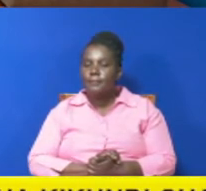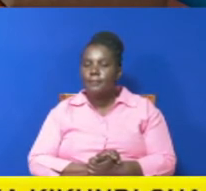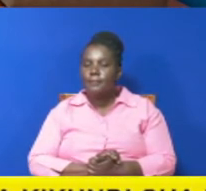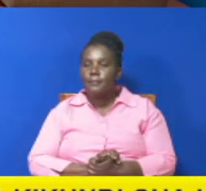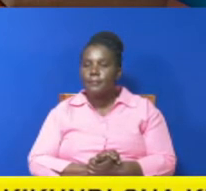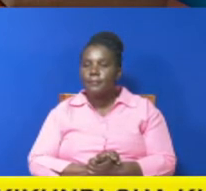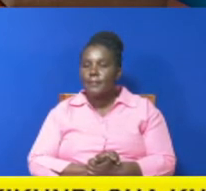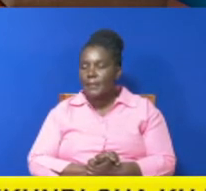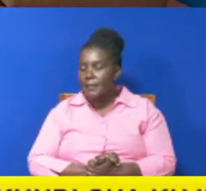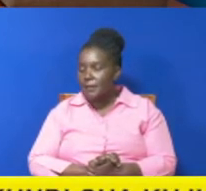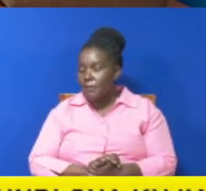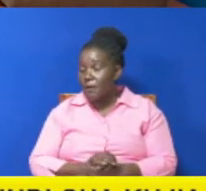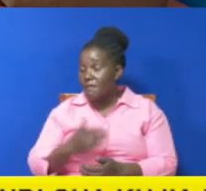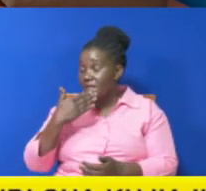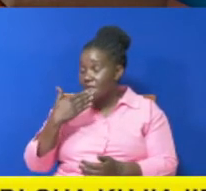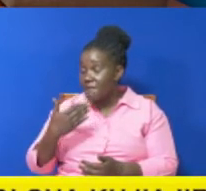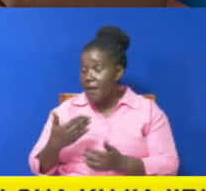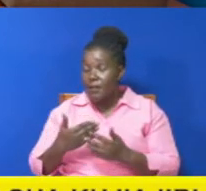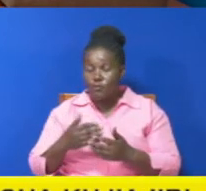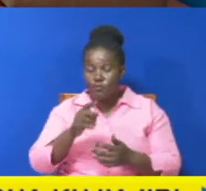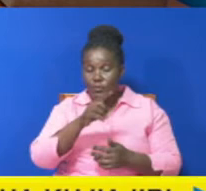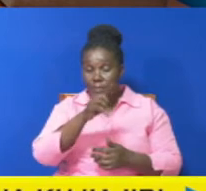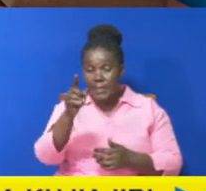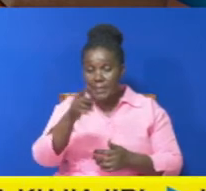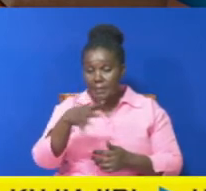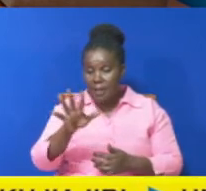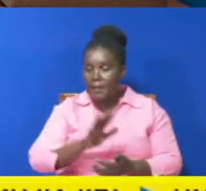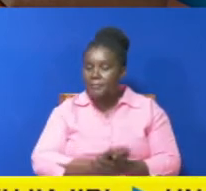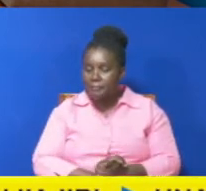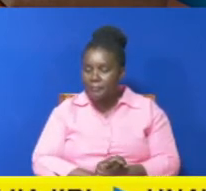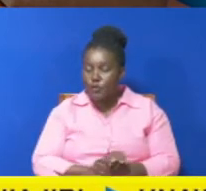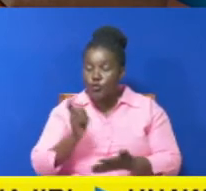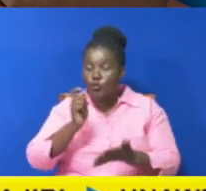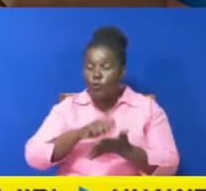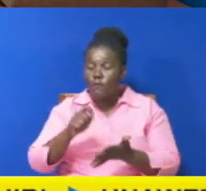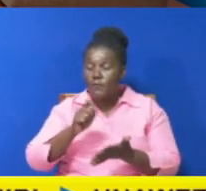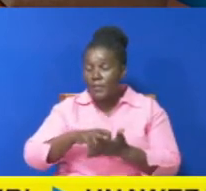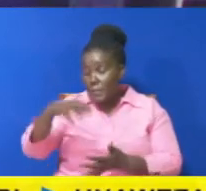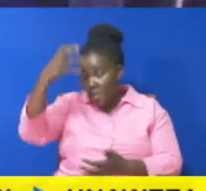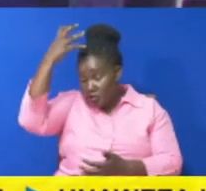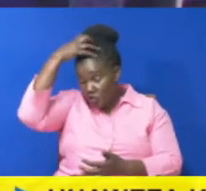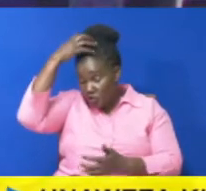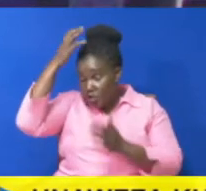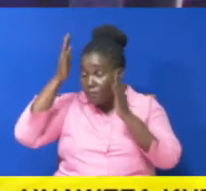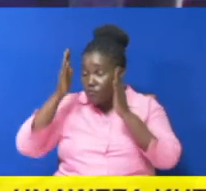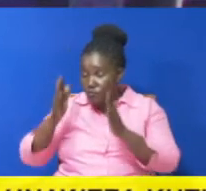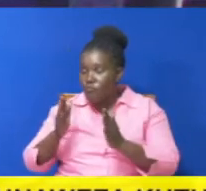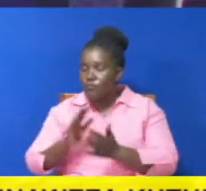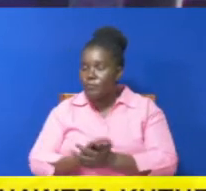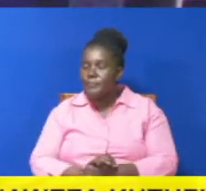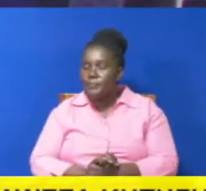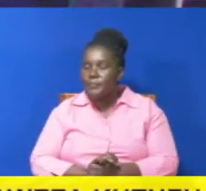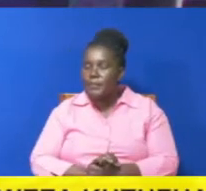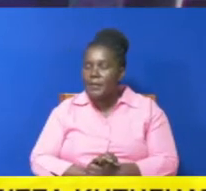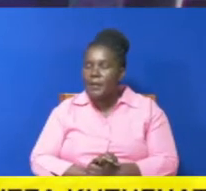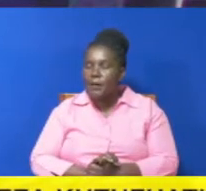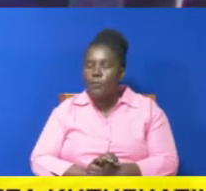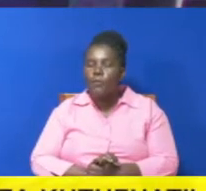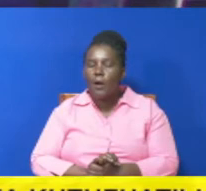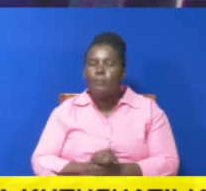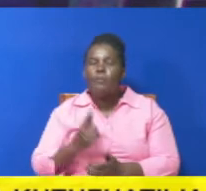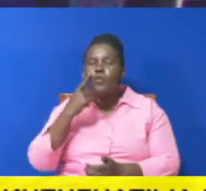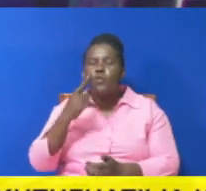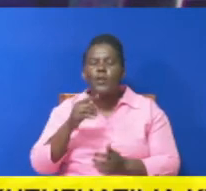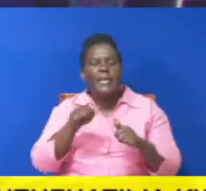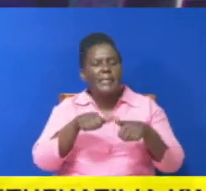Na kwa mfano nikitoa mfano Zanzibar, kwenye ofisi ya mufti, wao wamechukua jukumu, wameona Zanzibar talaka zinakuwa